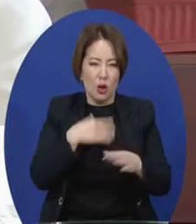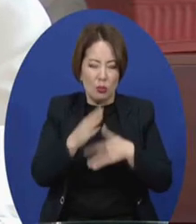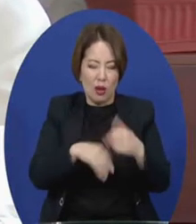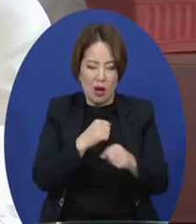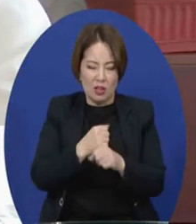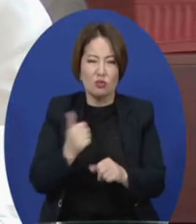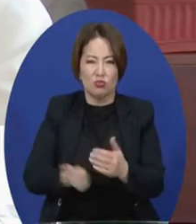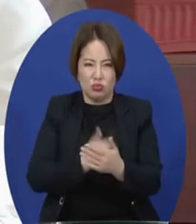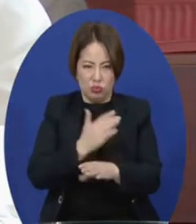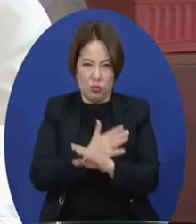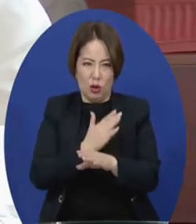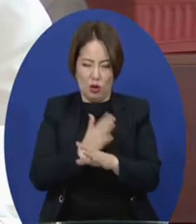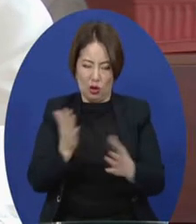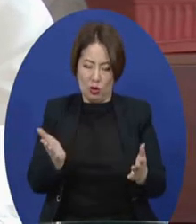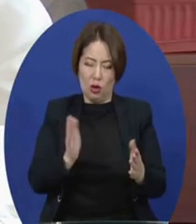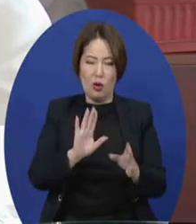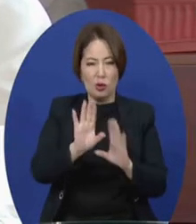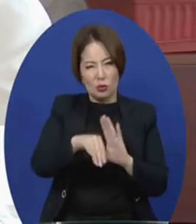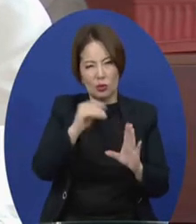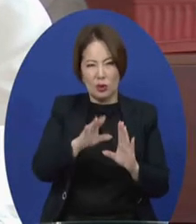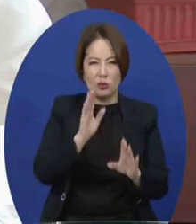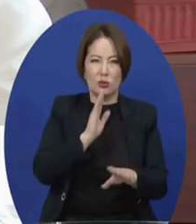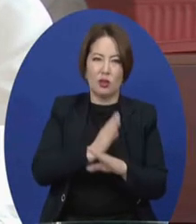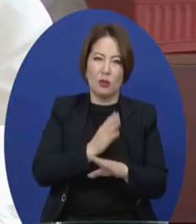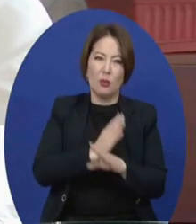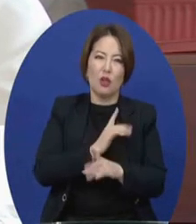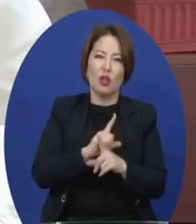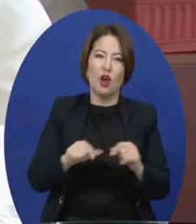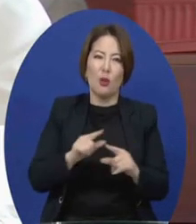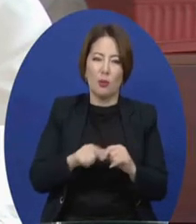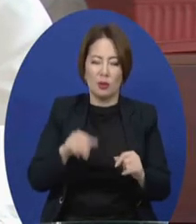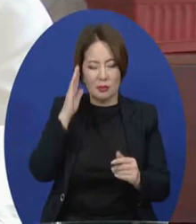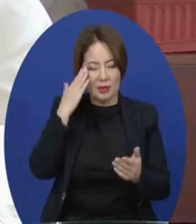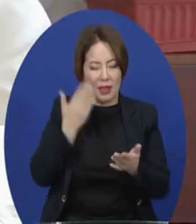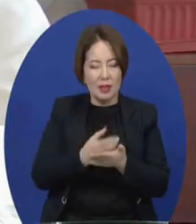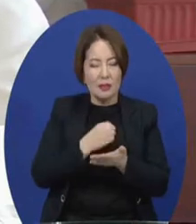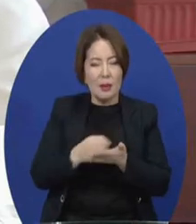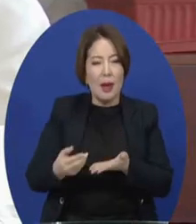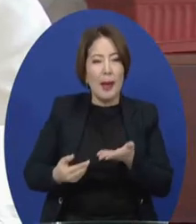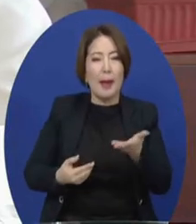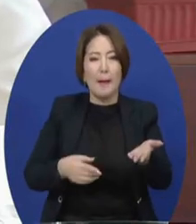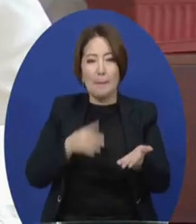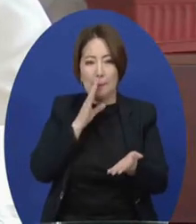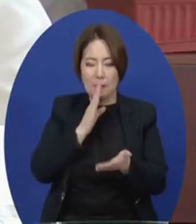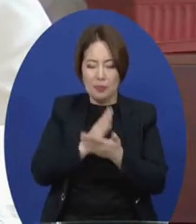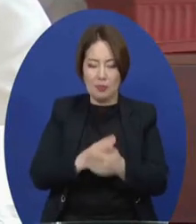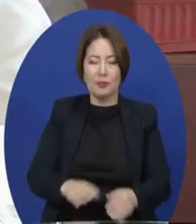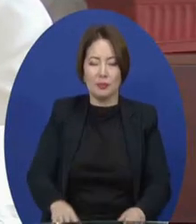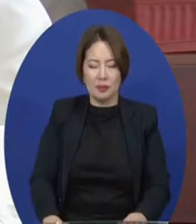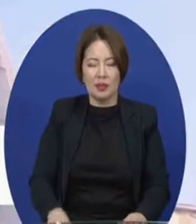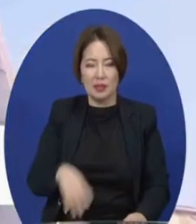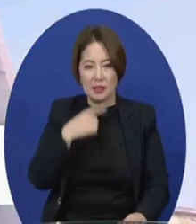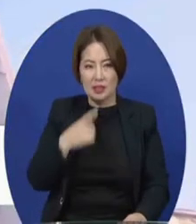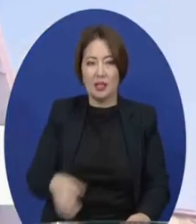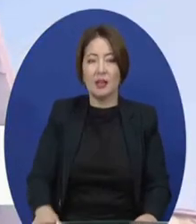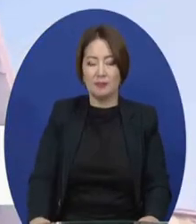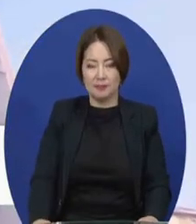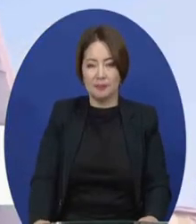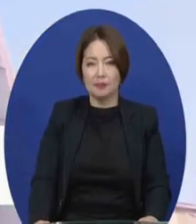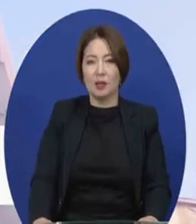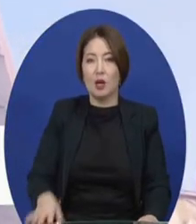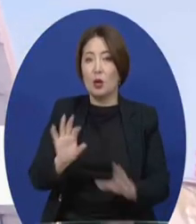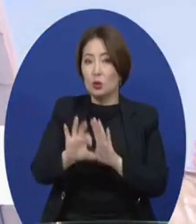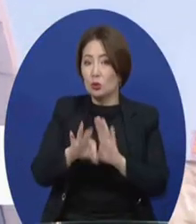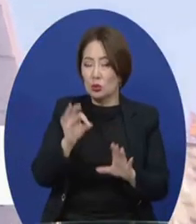үүргээг бол хангалттайгүй биелүүлсэн учраас энэ суглааг бол одоо болёо гэдэг энэ саналыг бид нар хөргүүлнэ гэдэг бол хэлчихэд шүү дээ.